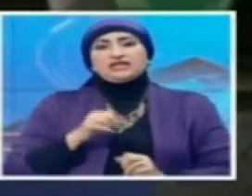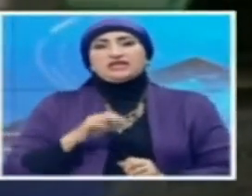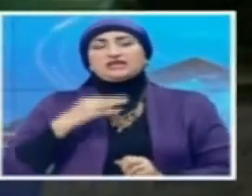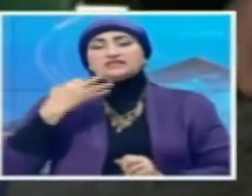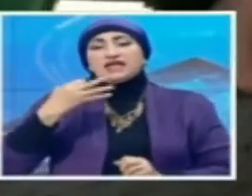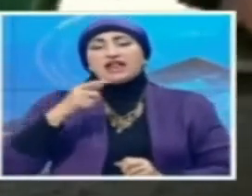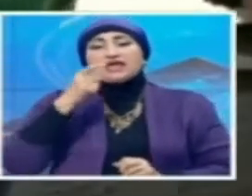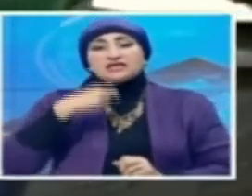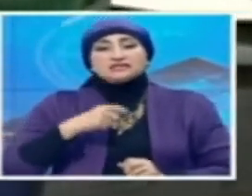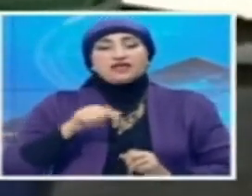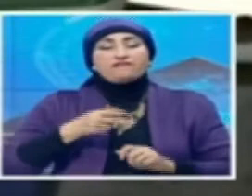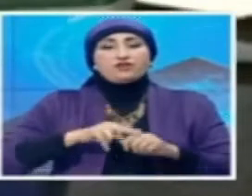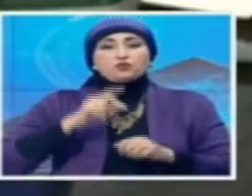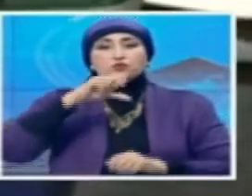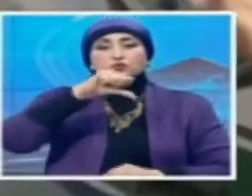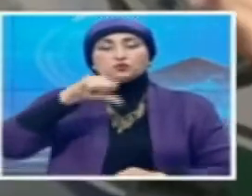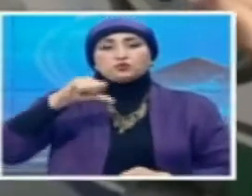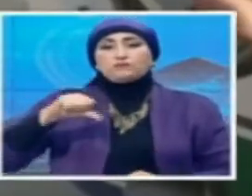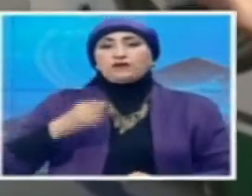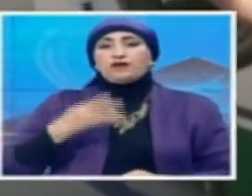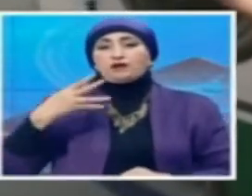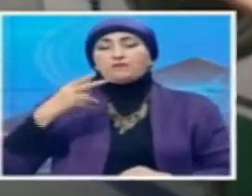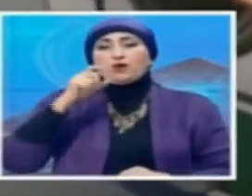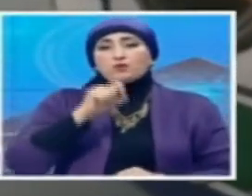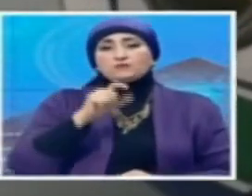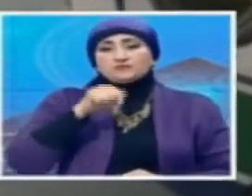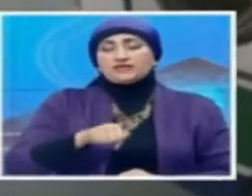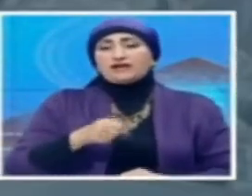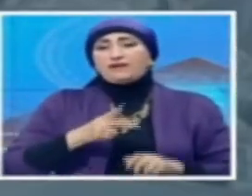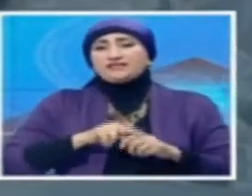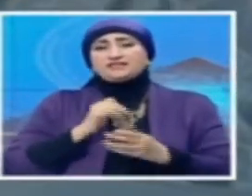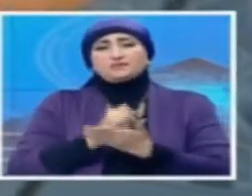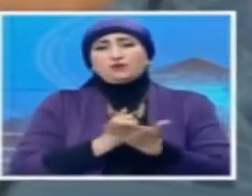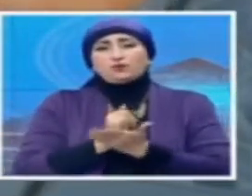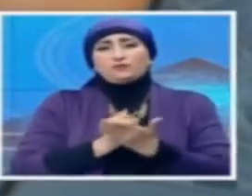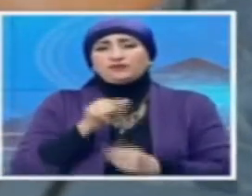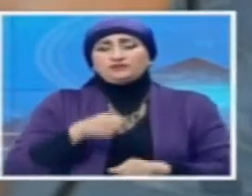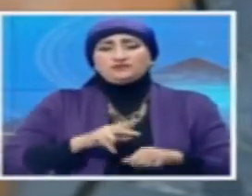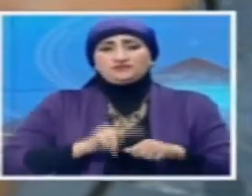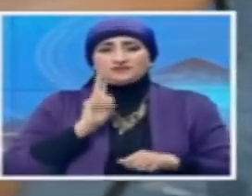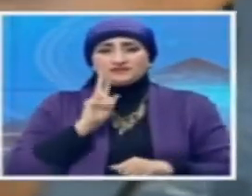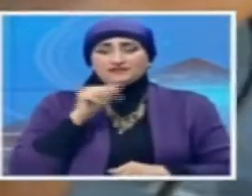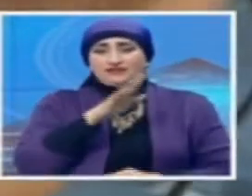تم فحص 954 حافلة مدارس، تبين مخالفة